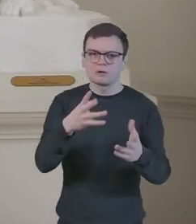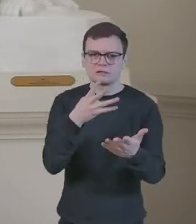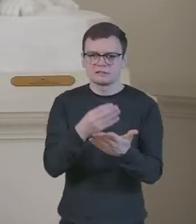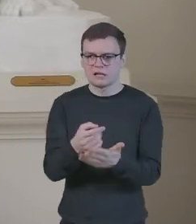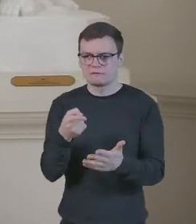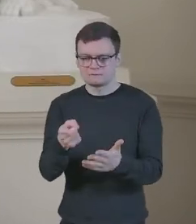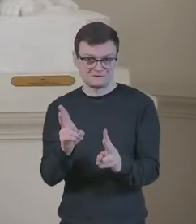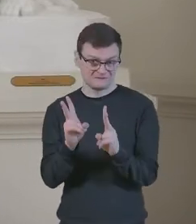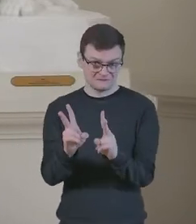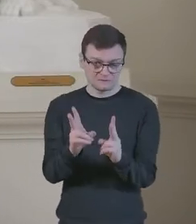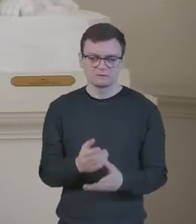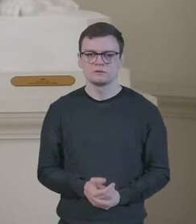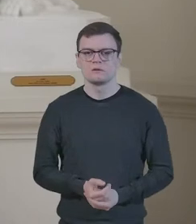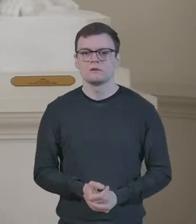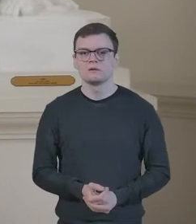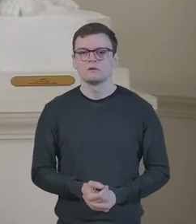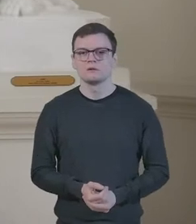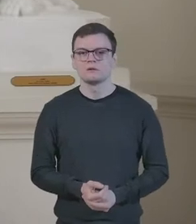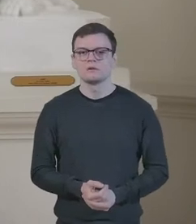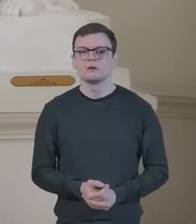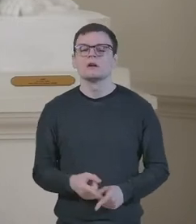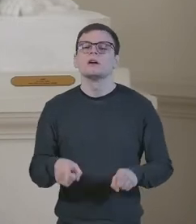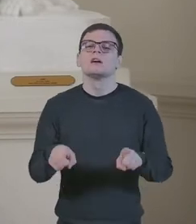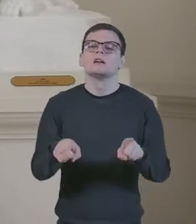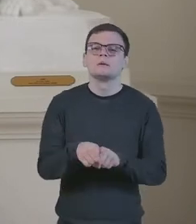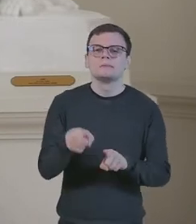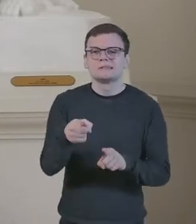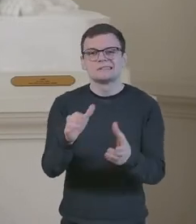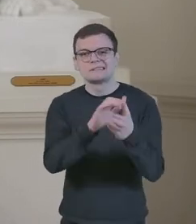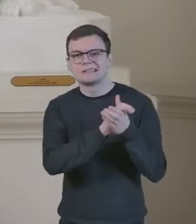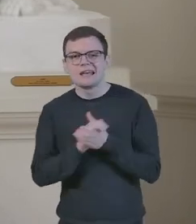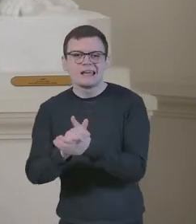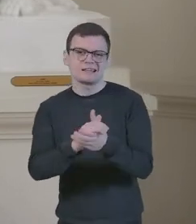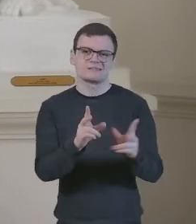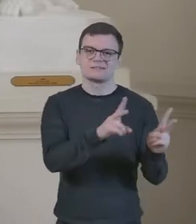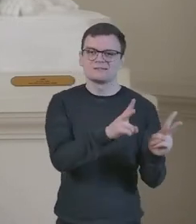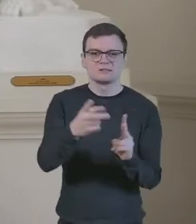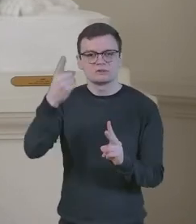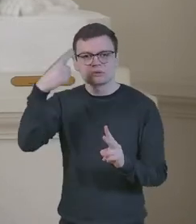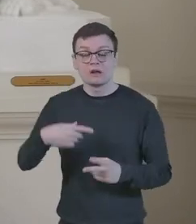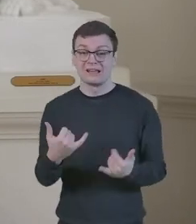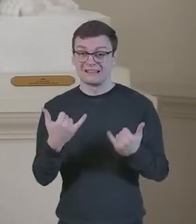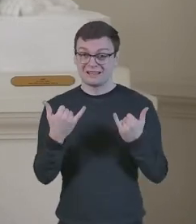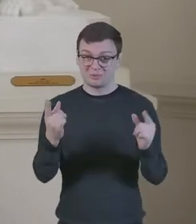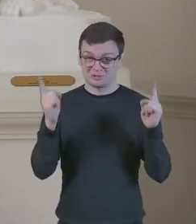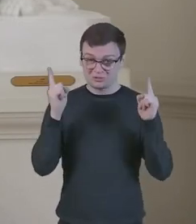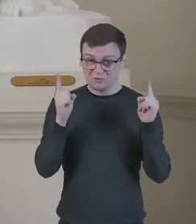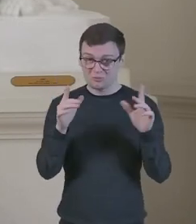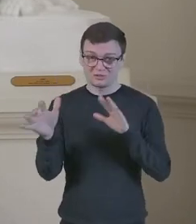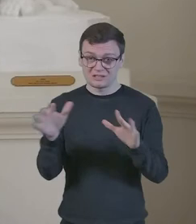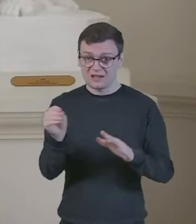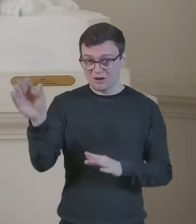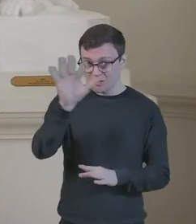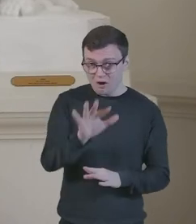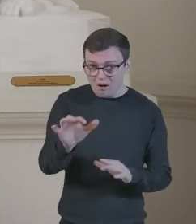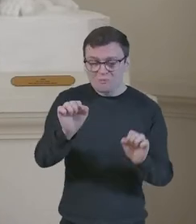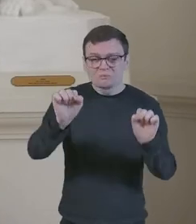Kosovas tarptautiniu mastu pripažįsta stabilumo siekį ir